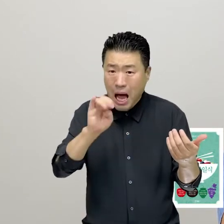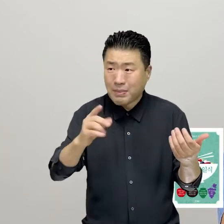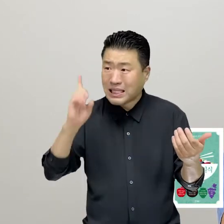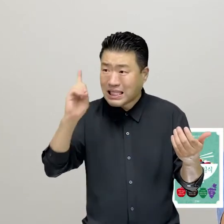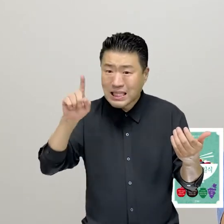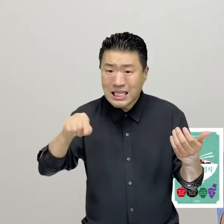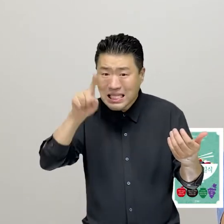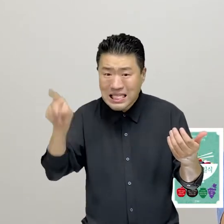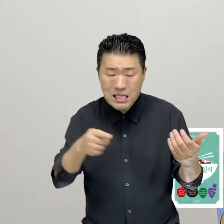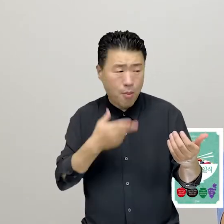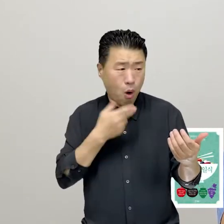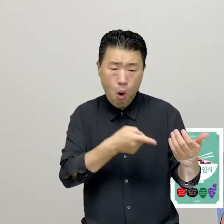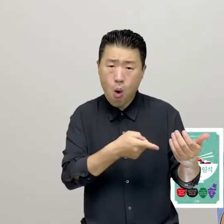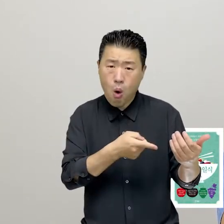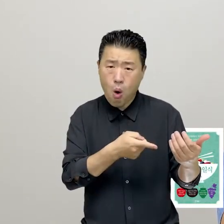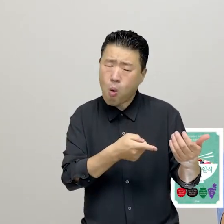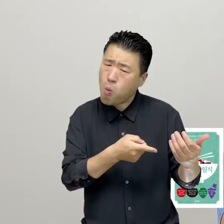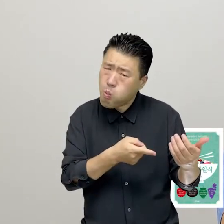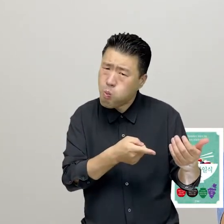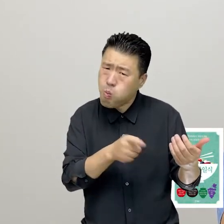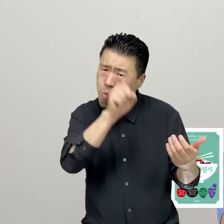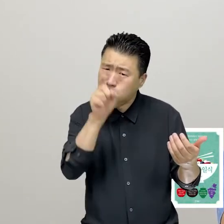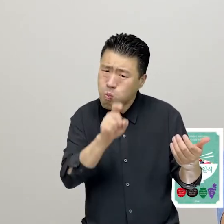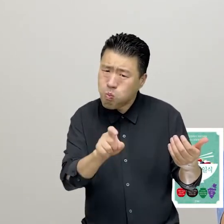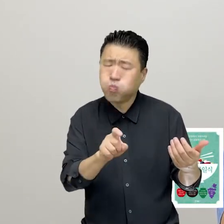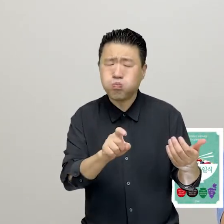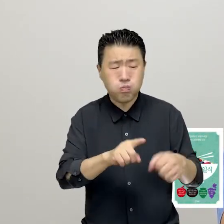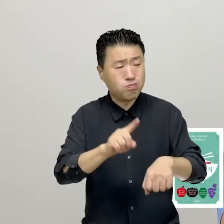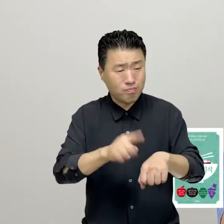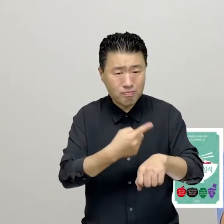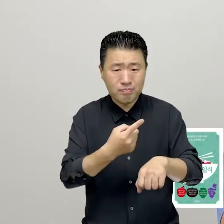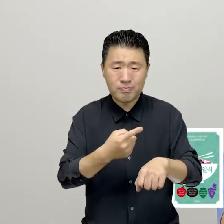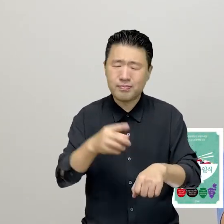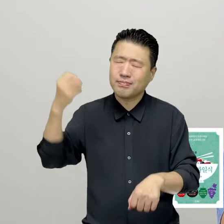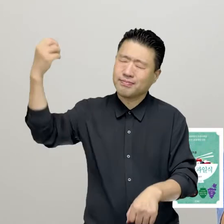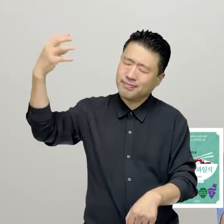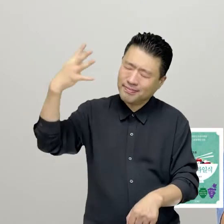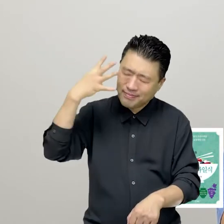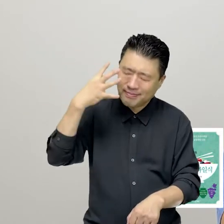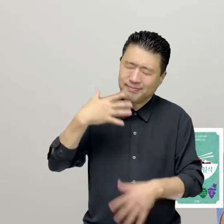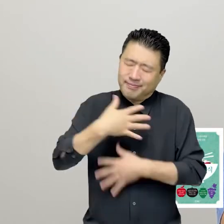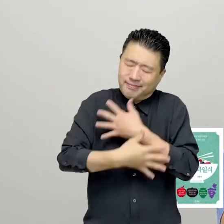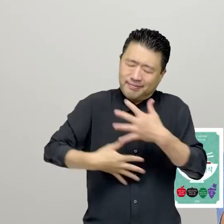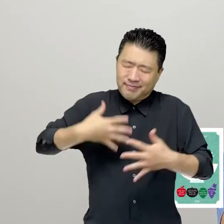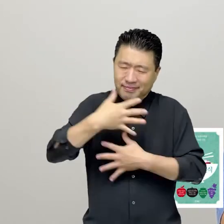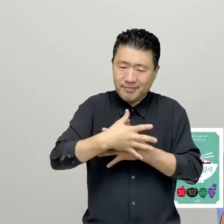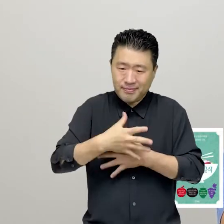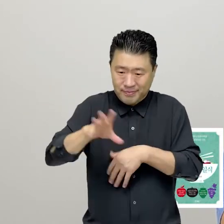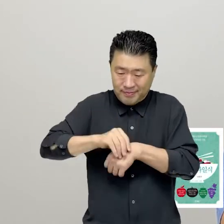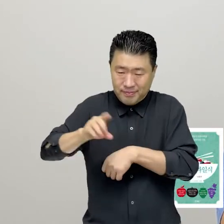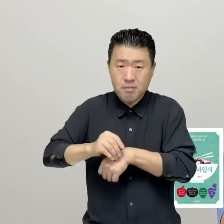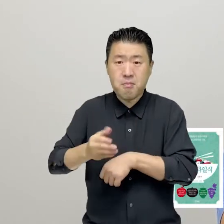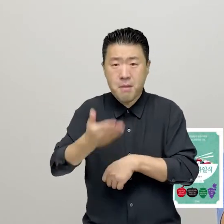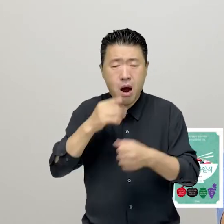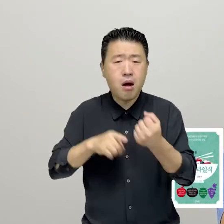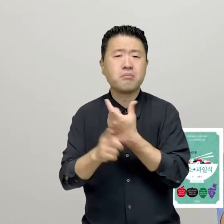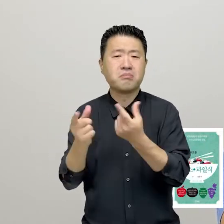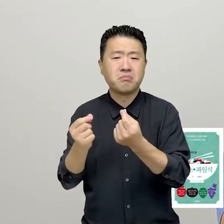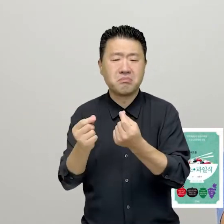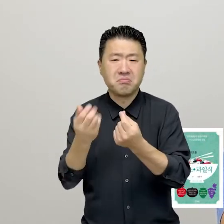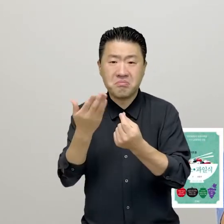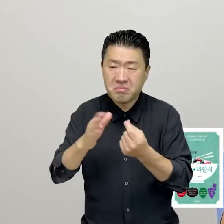비타민 D는 들어가 있지 않습니다. 이것은 자연스럽게 햇빛을 통해서 몸에서 생성하고 합성할 수 있다는